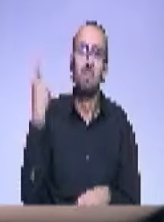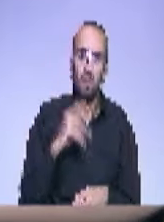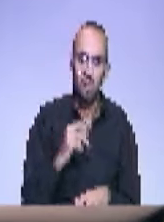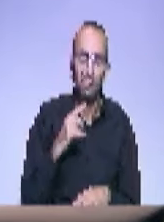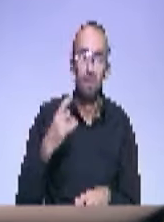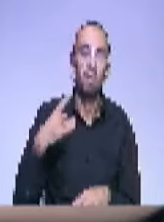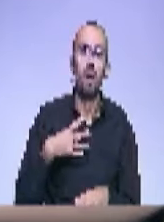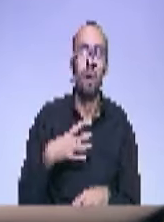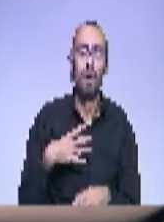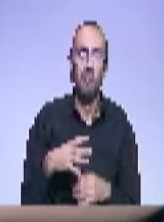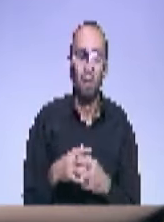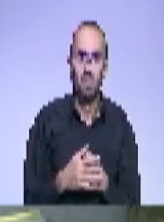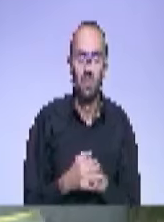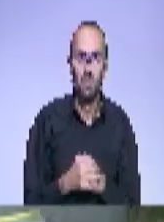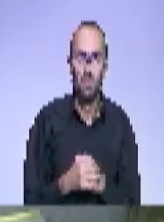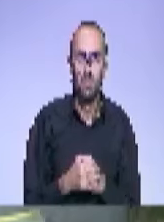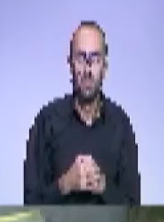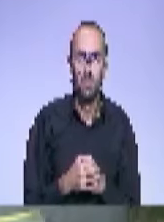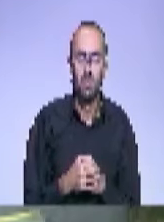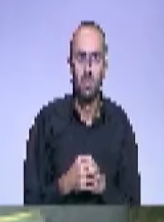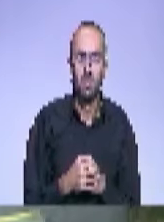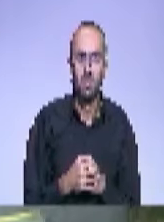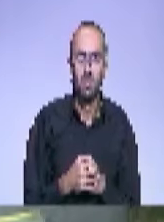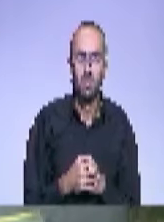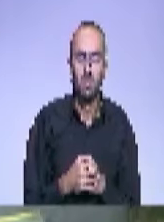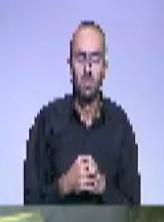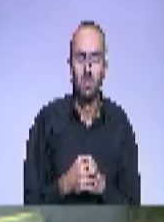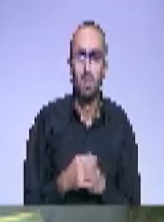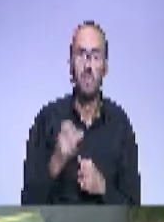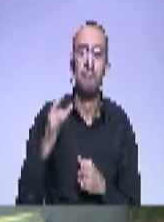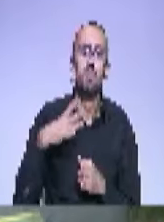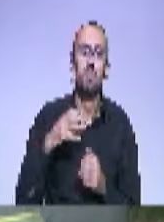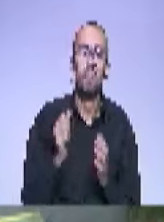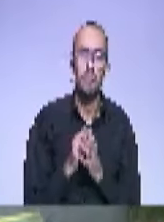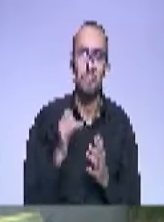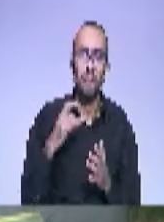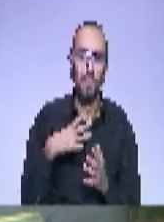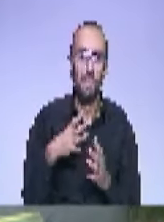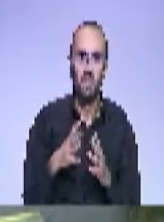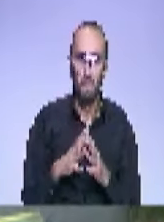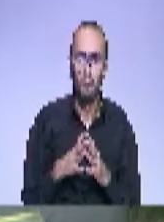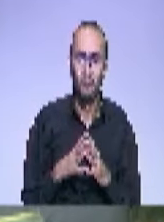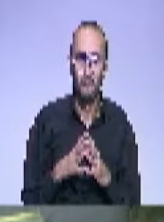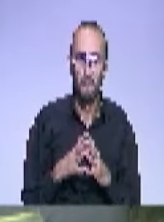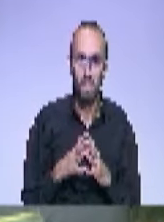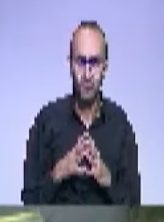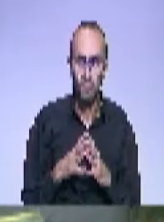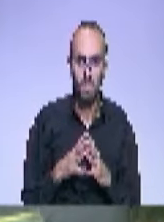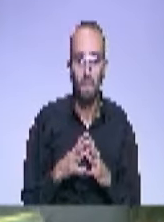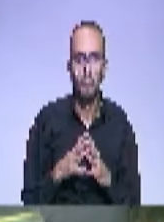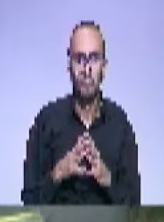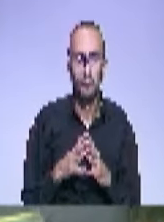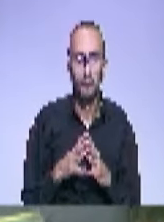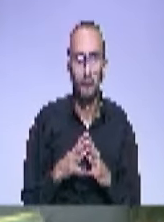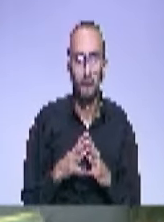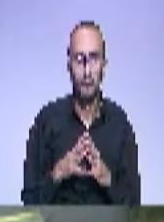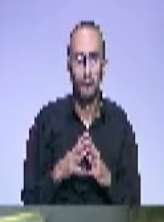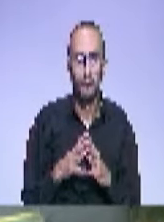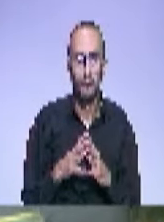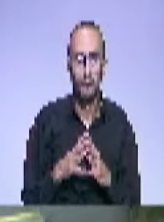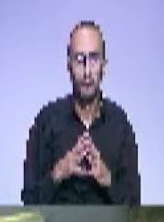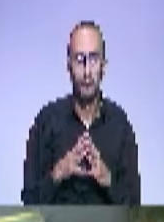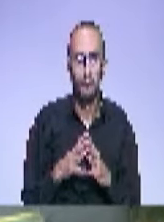طردني. ايه؟ حماك ضربك؟ طردني. طردني يعني بعد ما ضربني طردني.